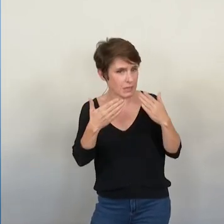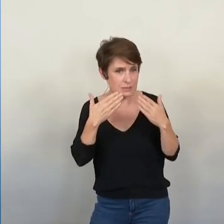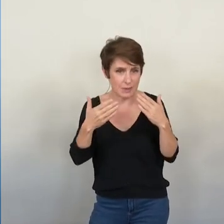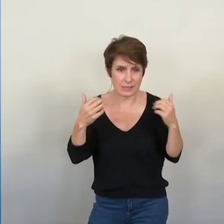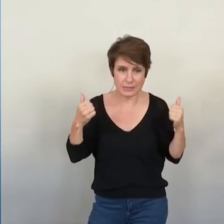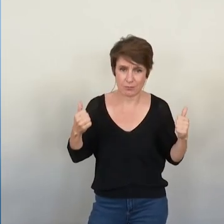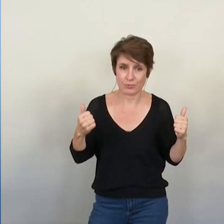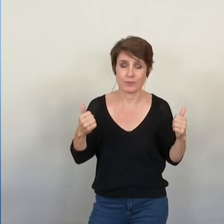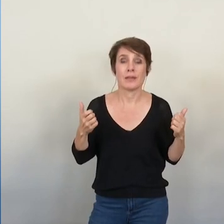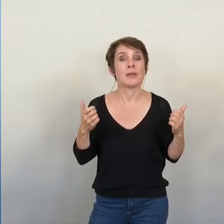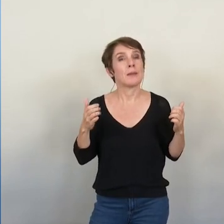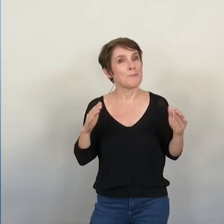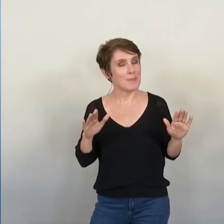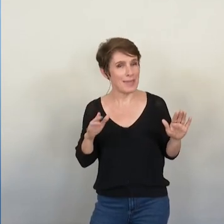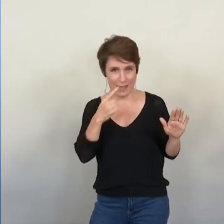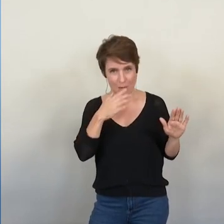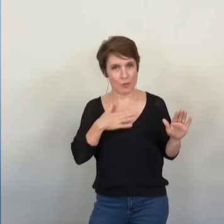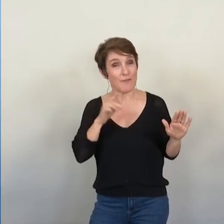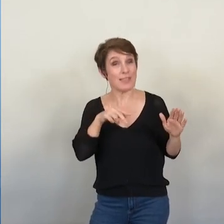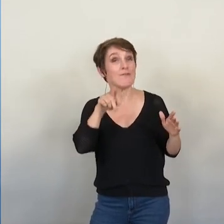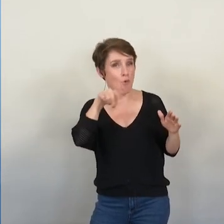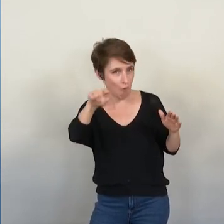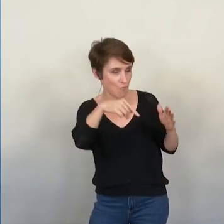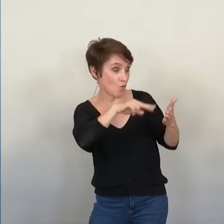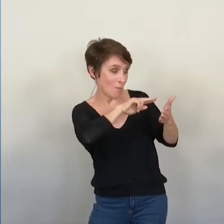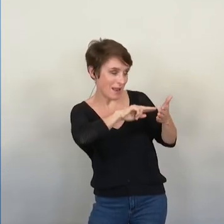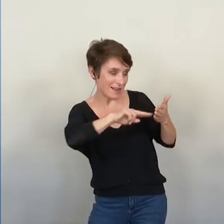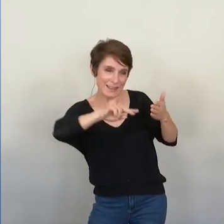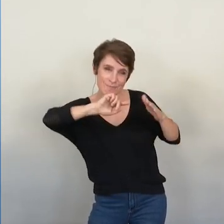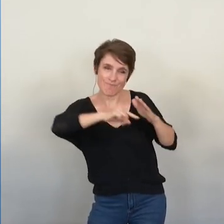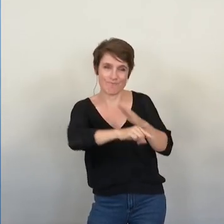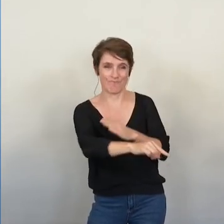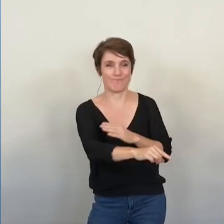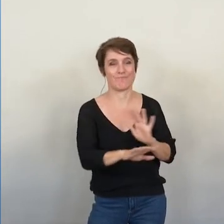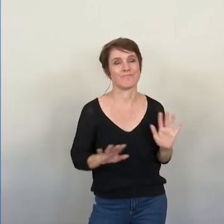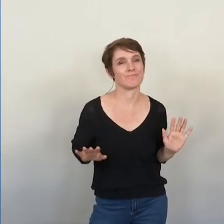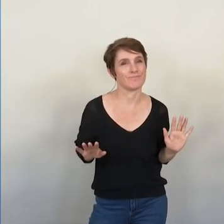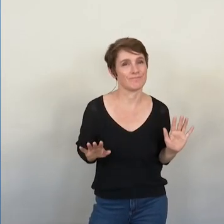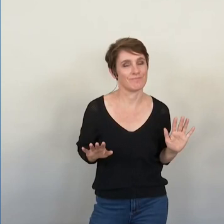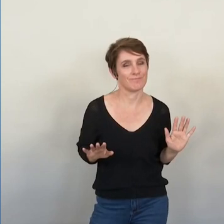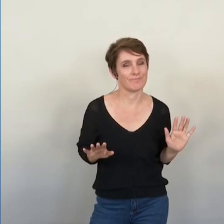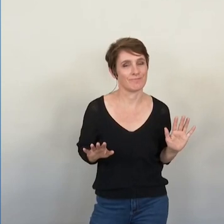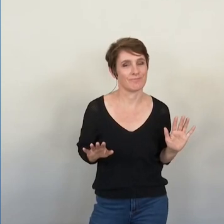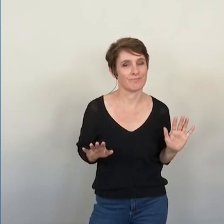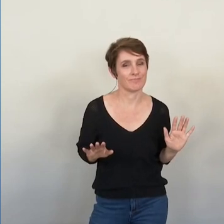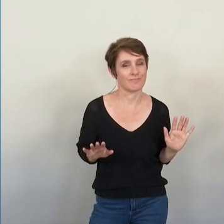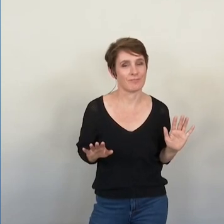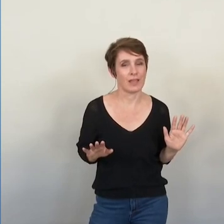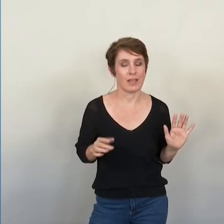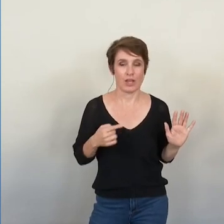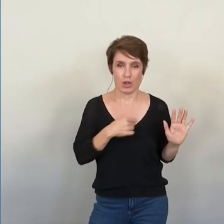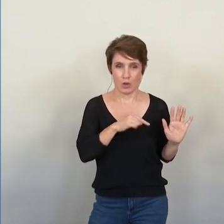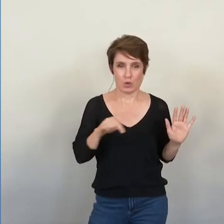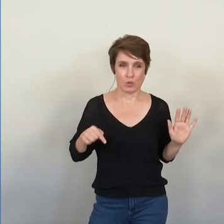invertissements mais je pense qu'il y a une lecture plus approfondie qui est à faire des différents projets qui vous ont été présentés euh nous n'avons pas